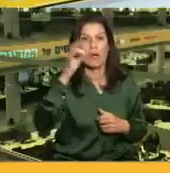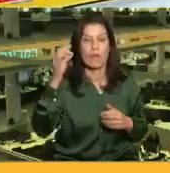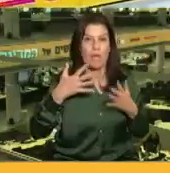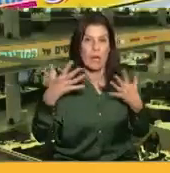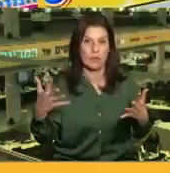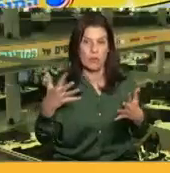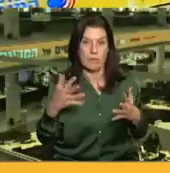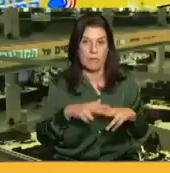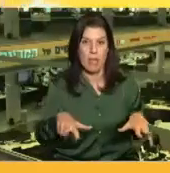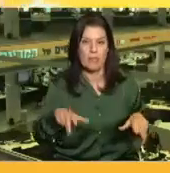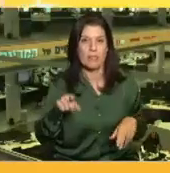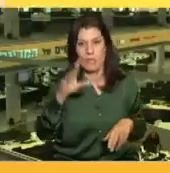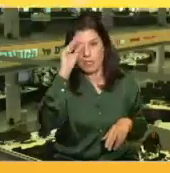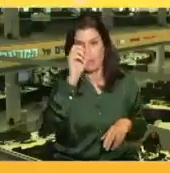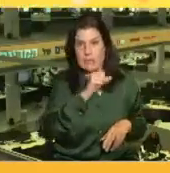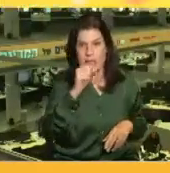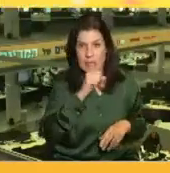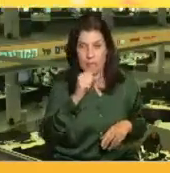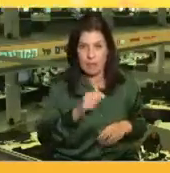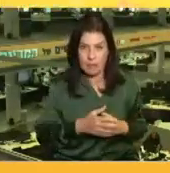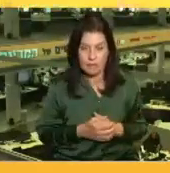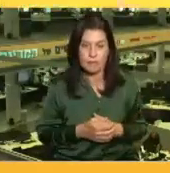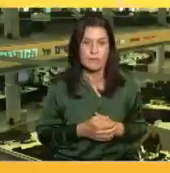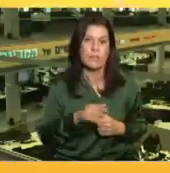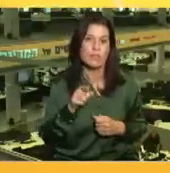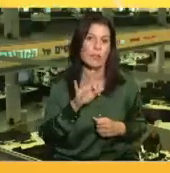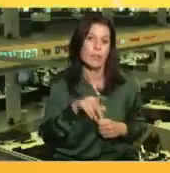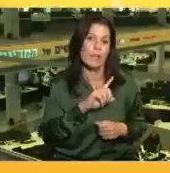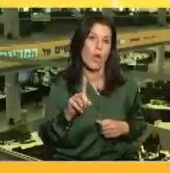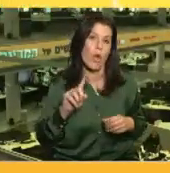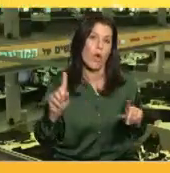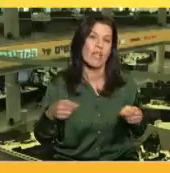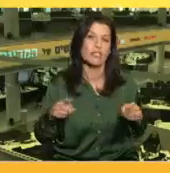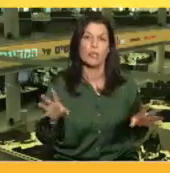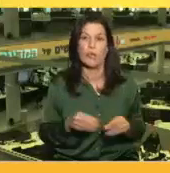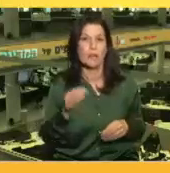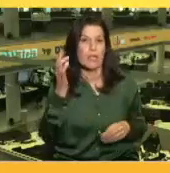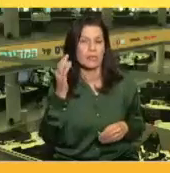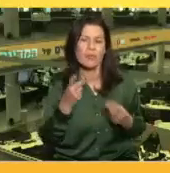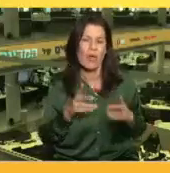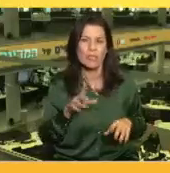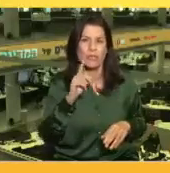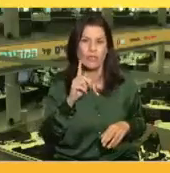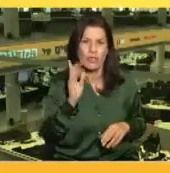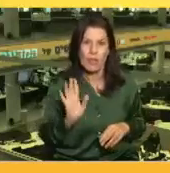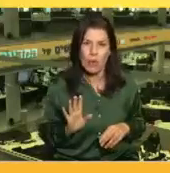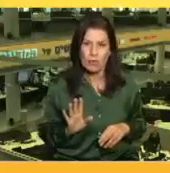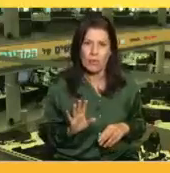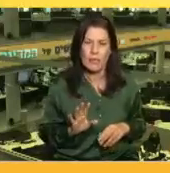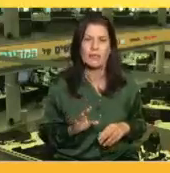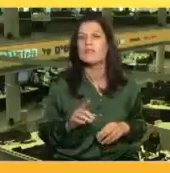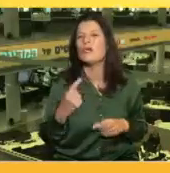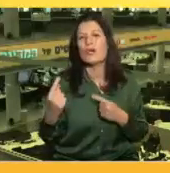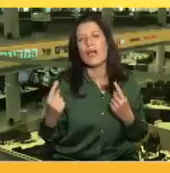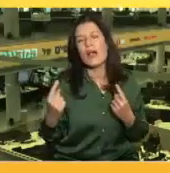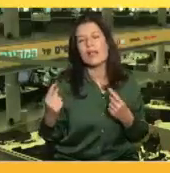הם זמרים, שהם לא ישירו עם נשים. נכון. ולא חשוב שמות, ואני שוב נגיד, כי הם מלכים אחד דתי שני, ויש להם ביצועים, והוא בברכת